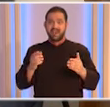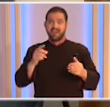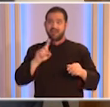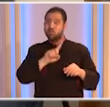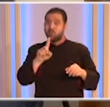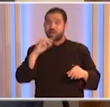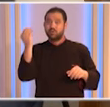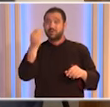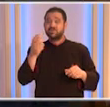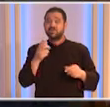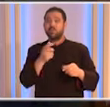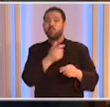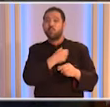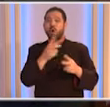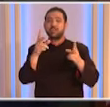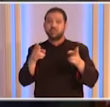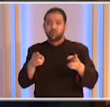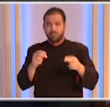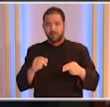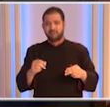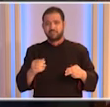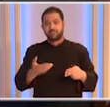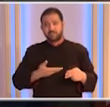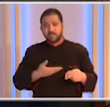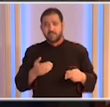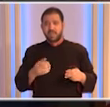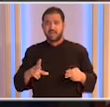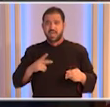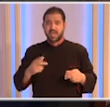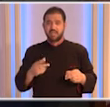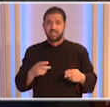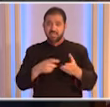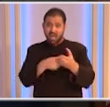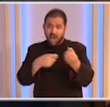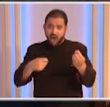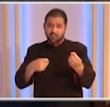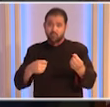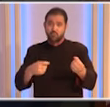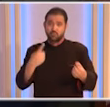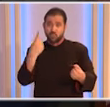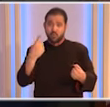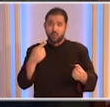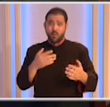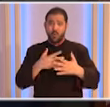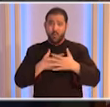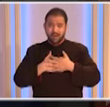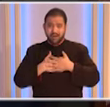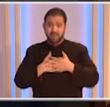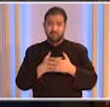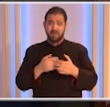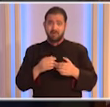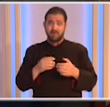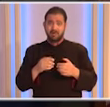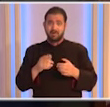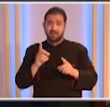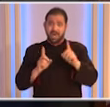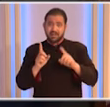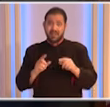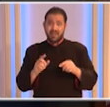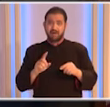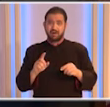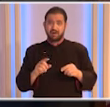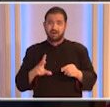să o curmă, care a și dat-o. Părinte, în contextul acesta în care vorbiți, spuneți-mi, este avortul o crimă indiferent de stadiul de